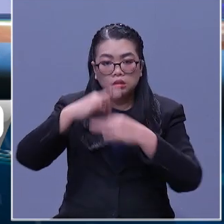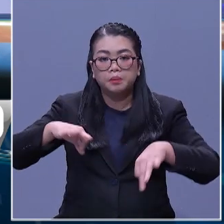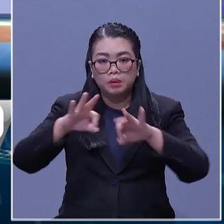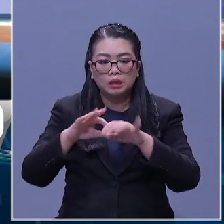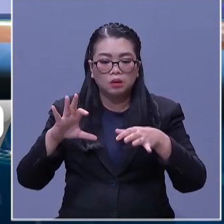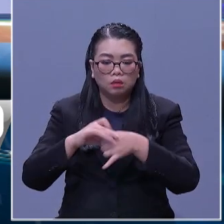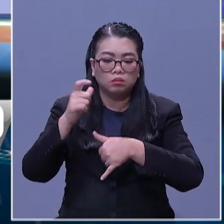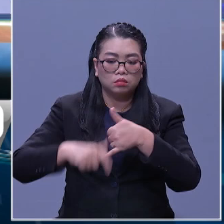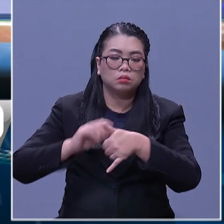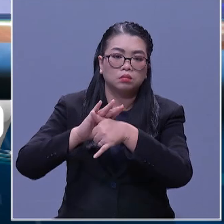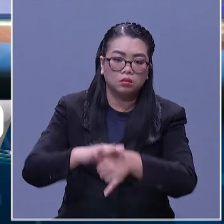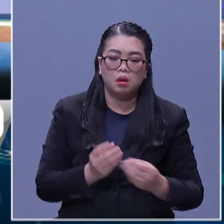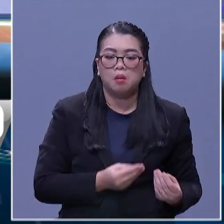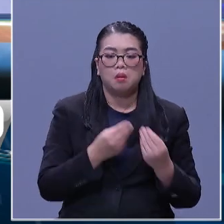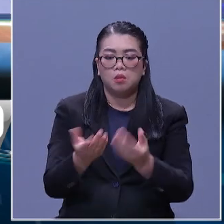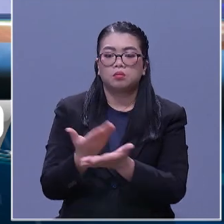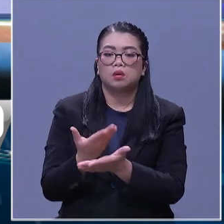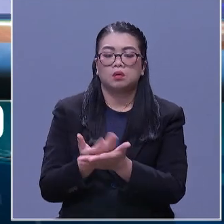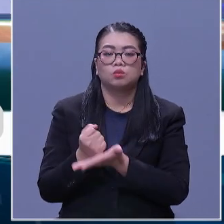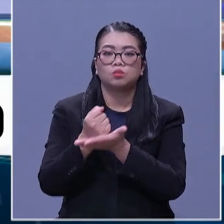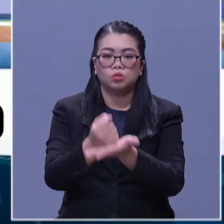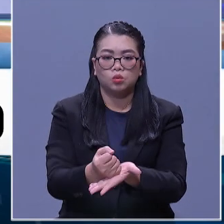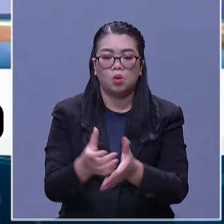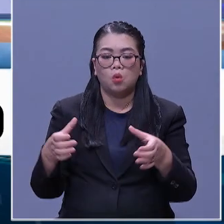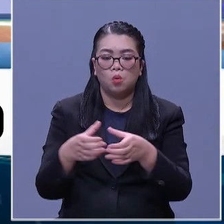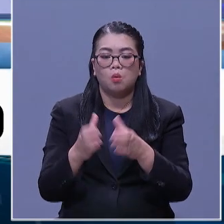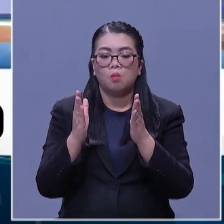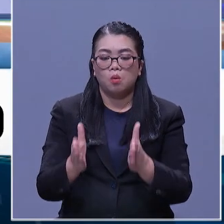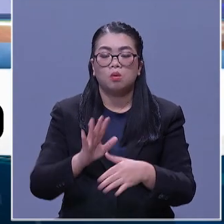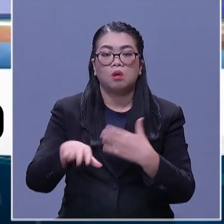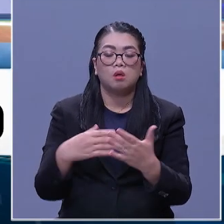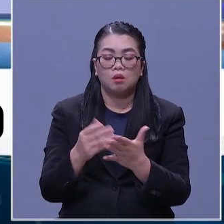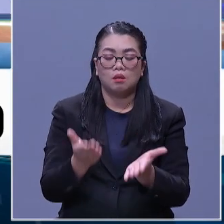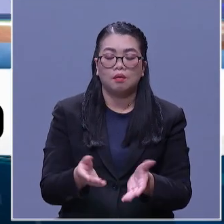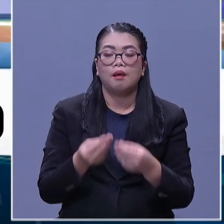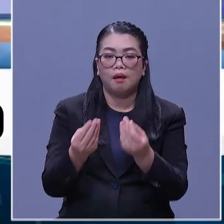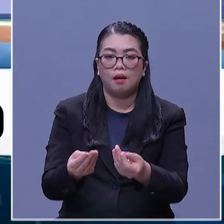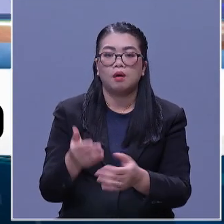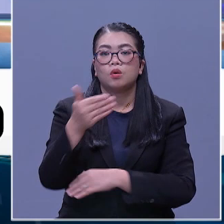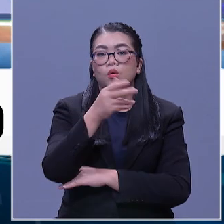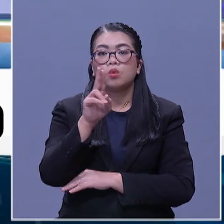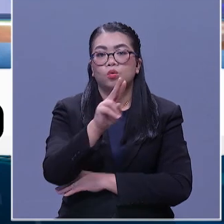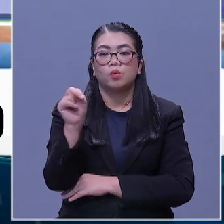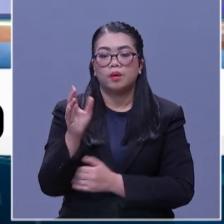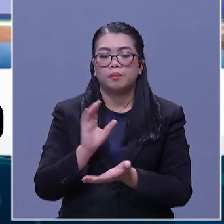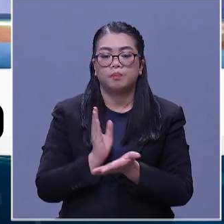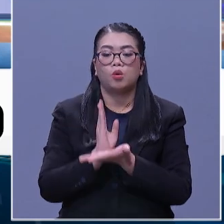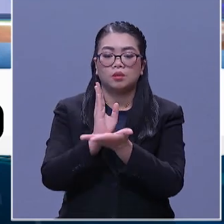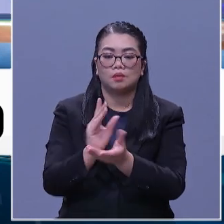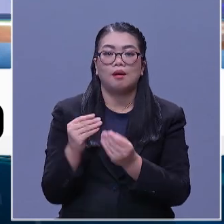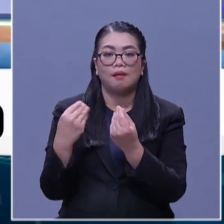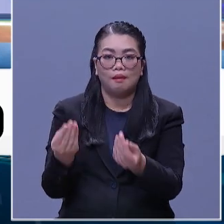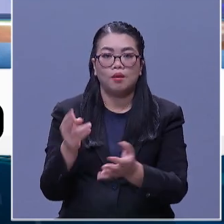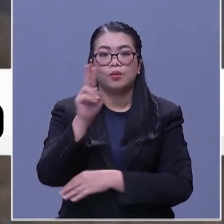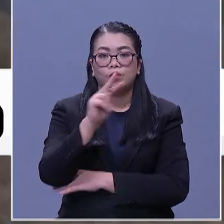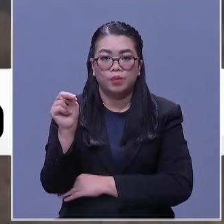มนุษยธรรมนะครับได้มีการมอบเงินช่วยเหลือภูริภัยปาเลสไตน์ผ่านองค์การสหประชาชาตินะครับท่านผู้ชมครับจาก